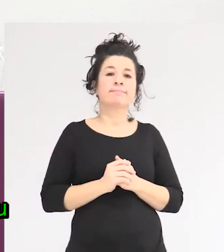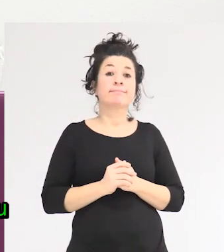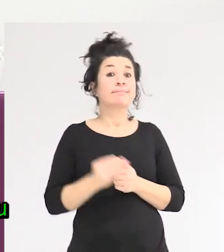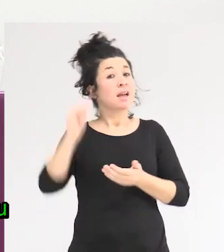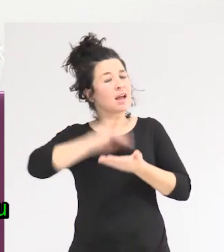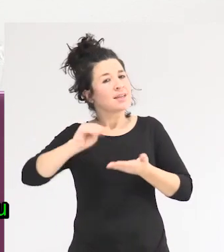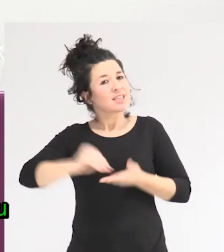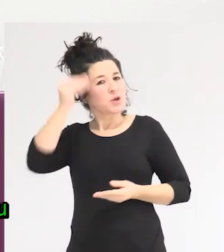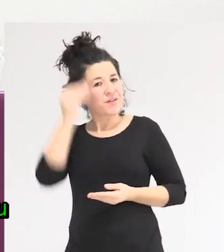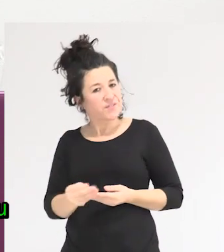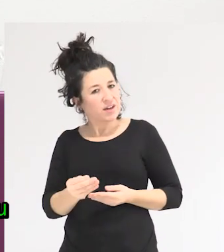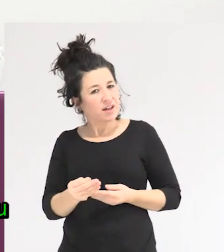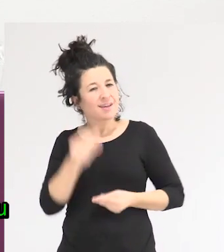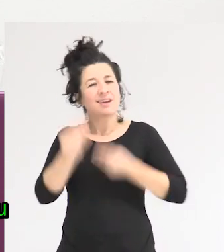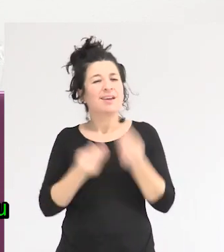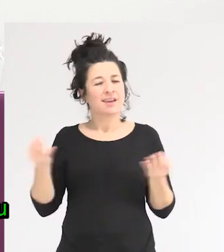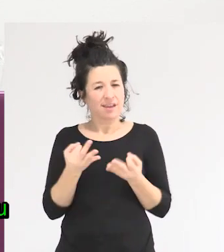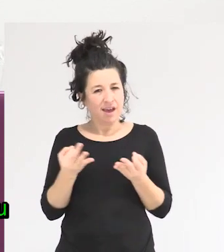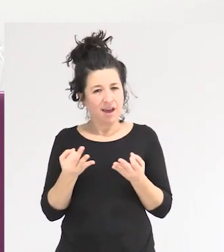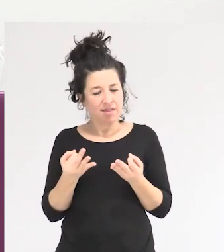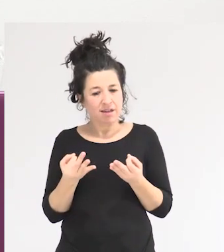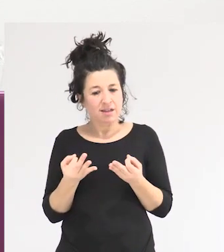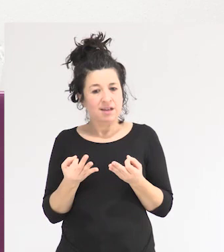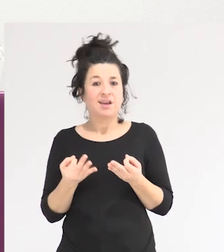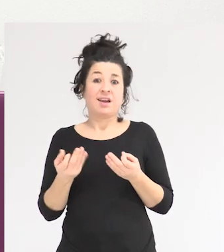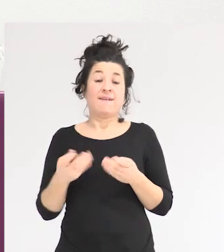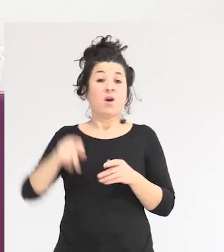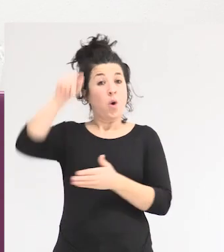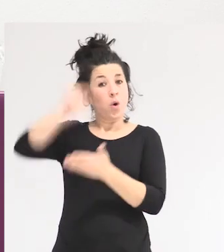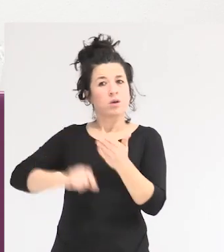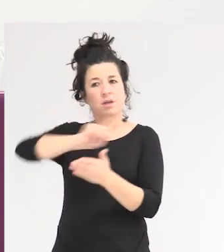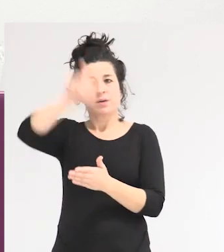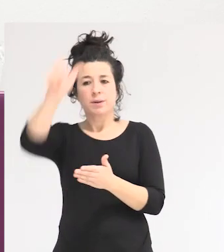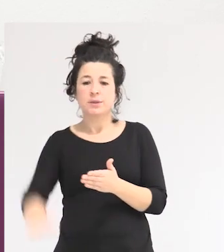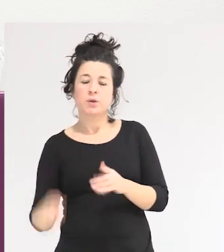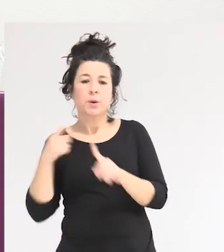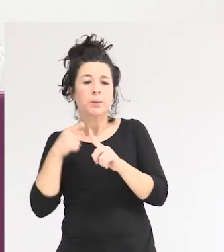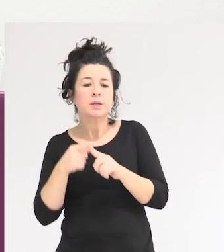Idazle honak umezainak kontratatzen ditu umeekin egon daitezen berak idazten duen bitartean.